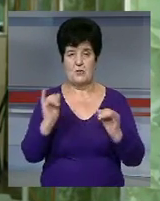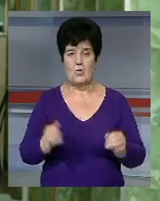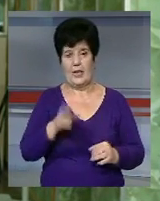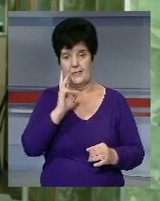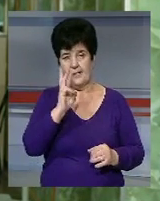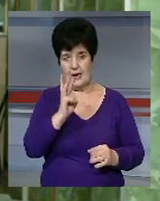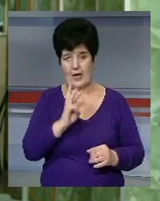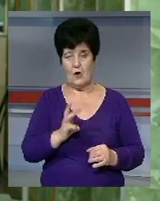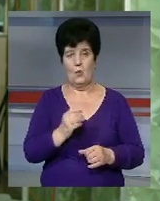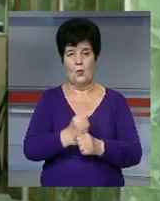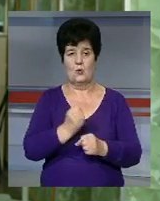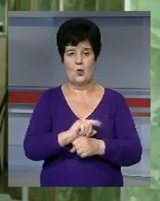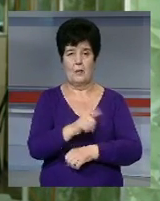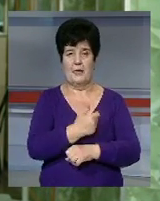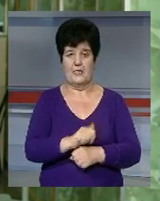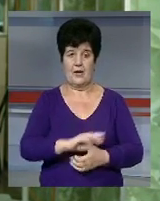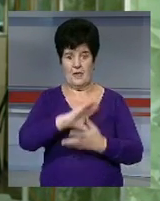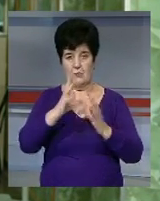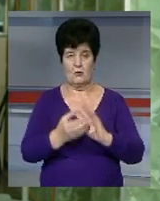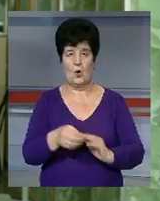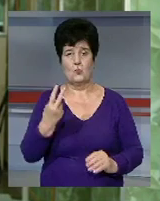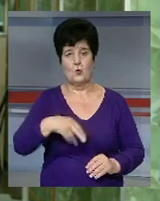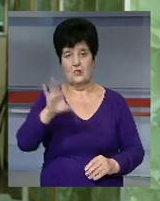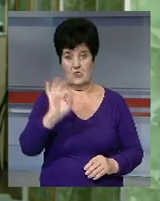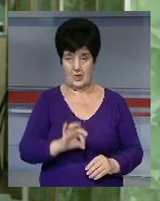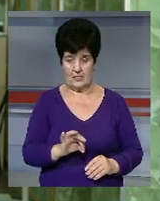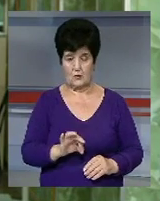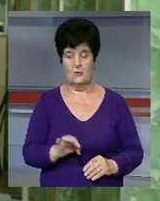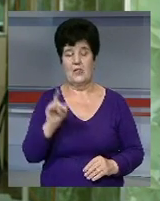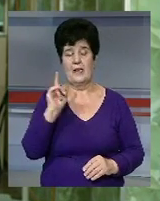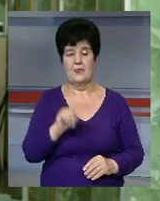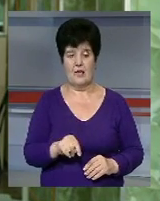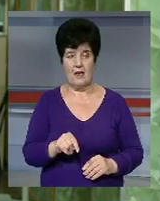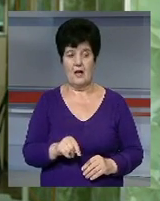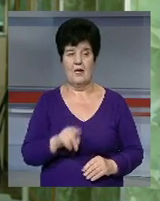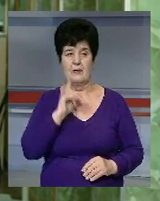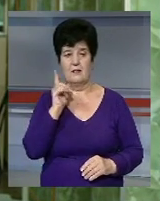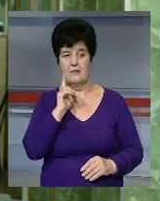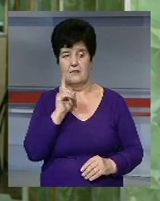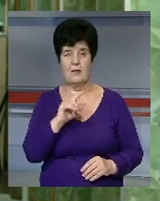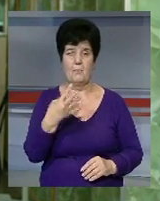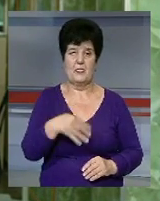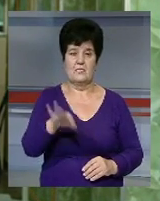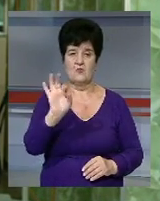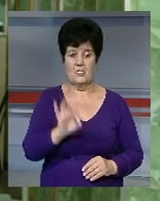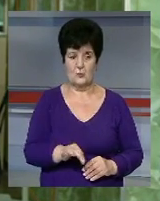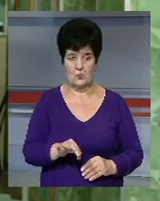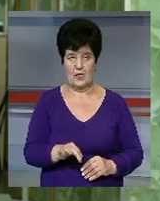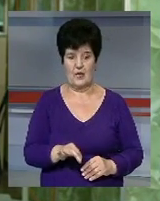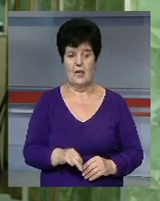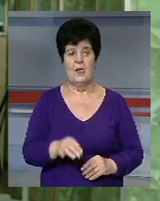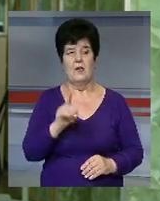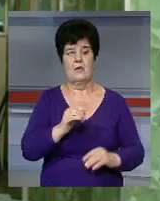lucrătorilor medicali în total minimum cu 20%, dar a tinerilor specialiști cu 40%. Ne-ar permite